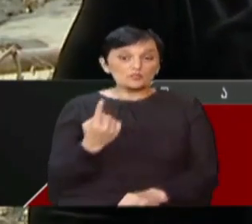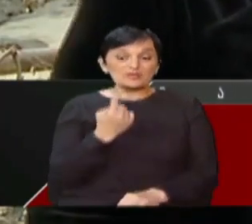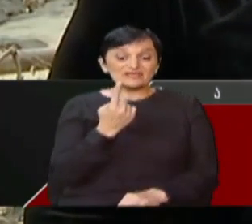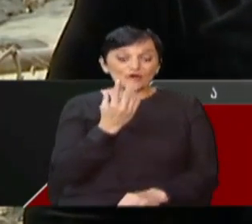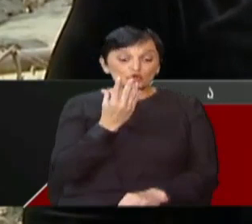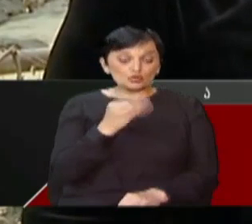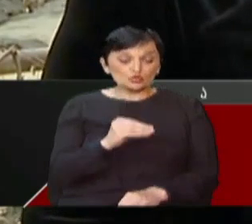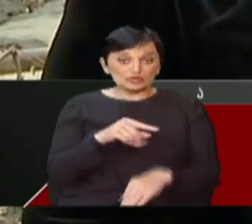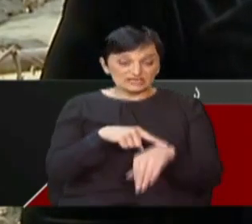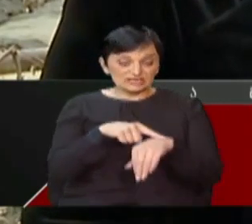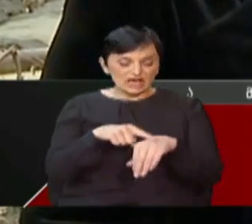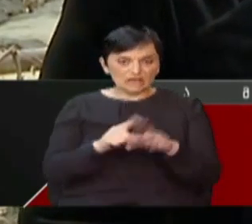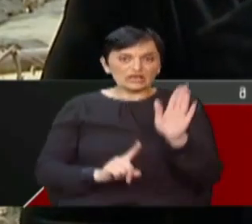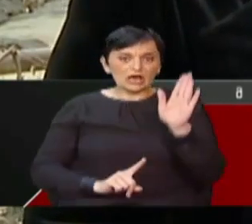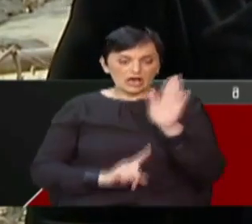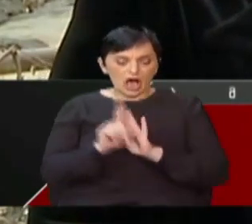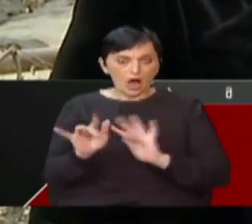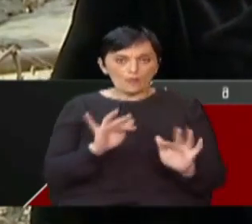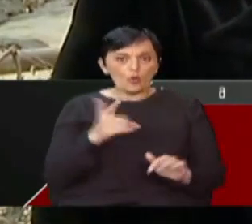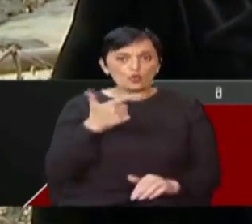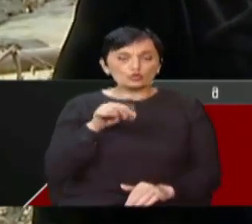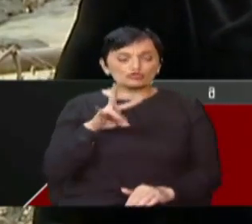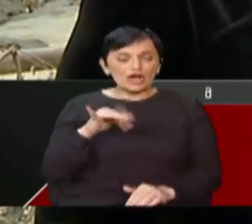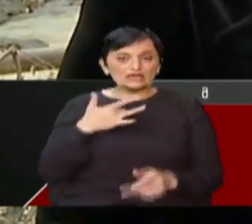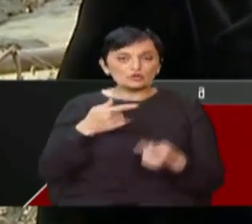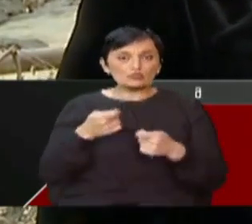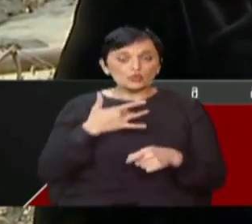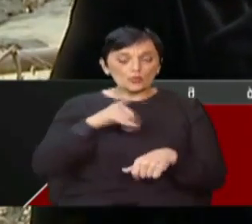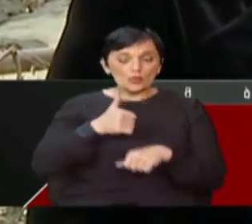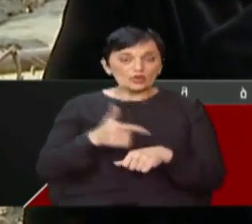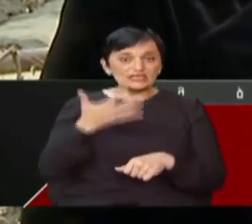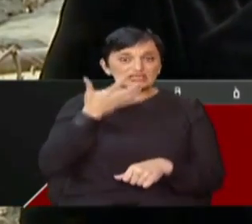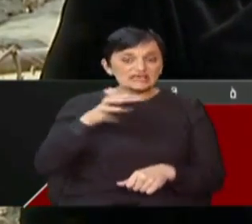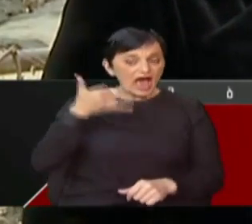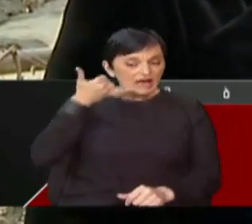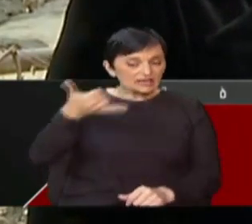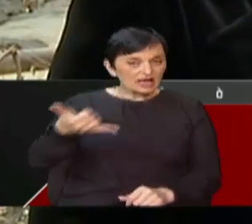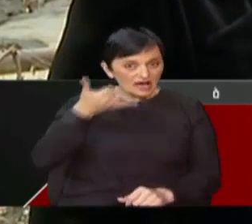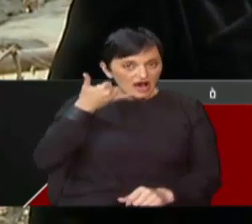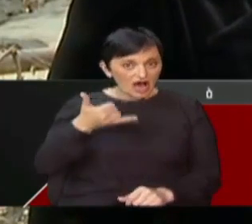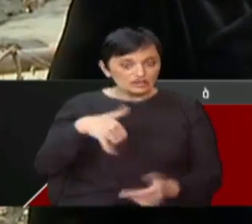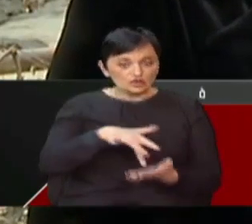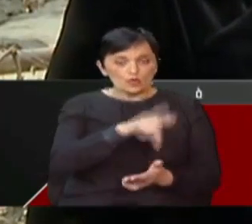წუთებში და საათში ამოქმედა გურჯაანის მუნიციპალიტეტის მერიაში ცხელი ხაზი, სადაც